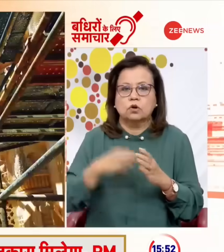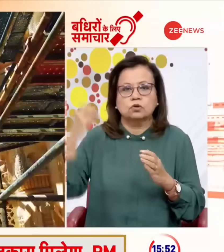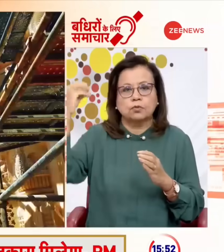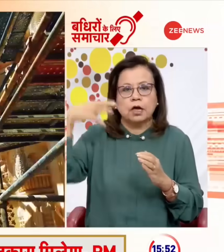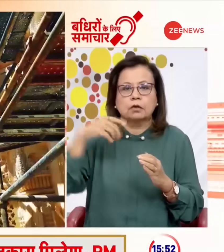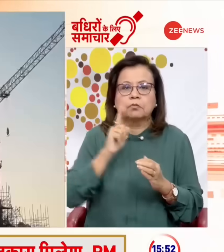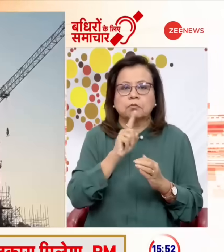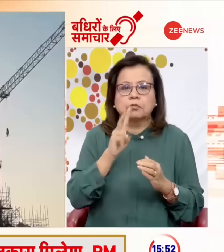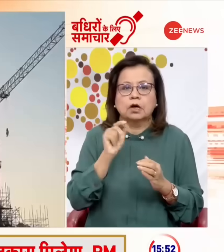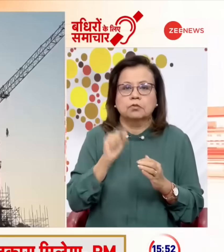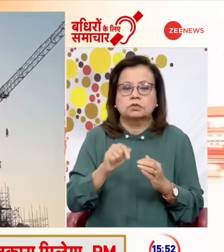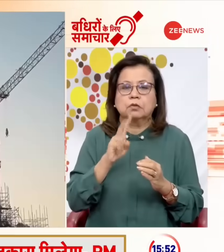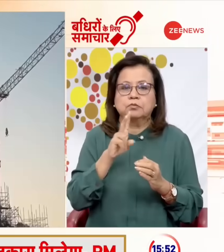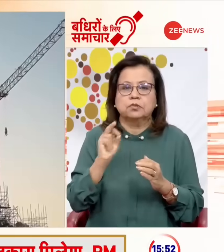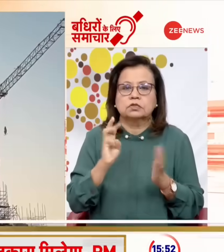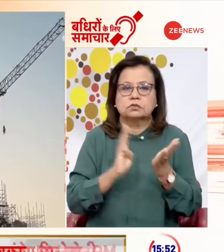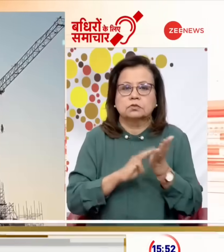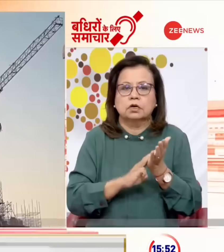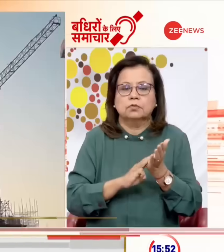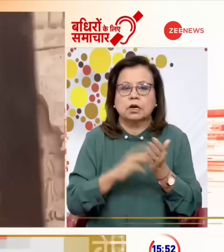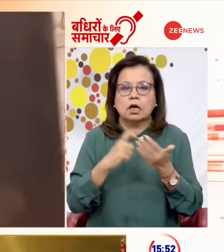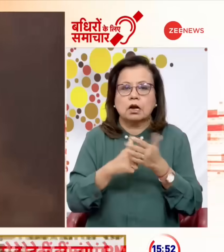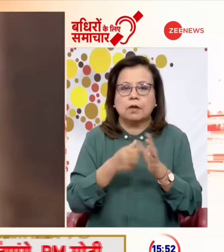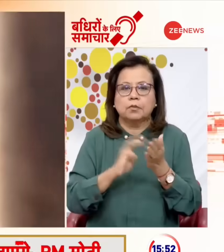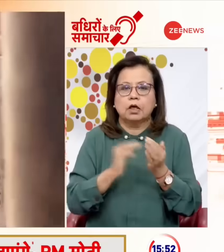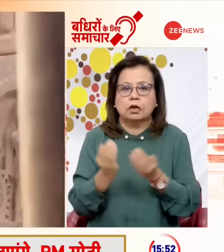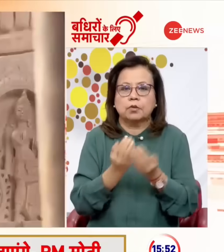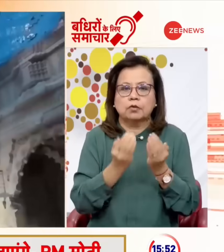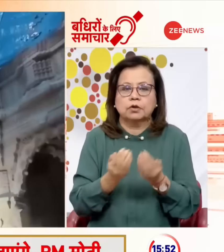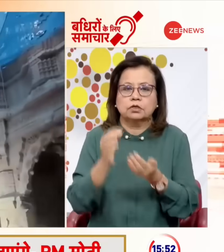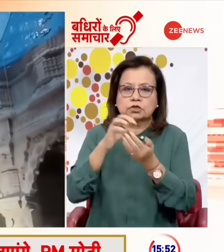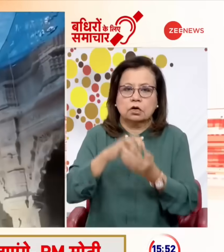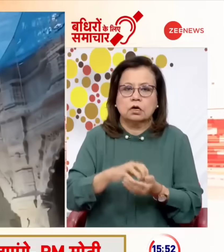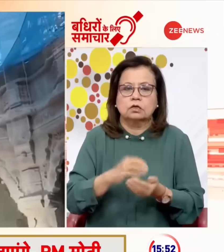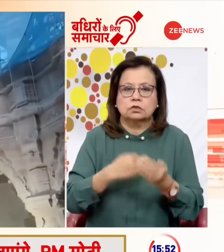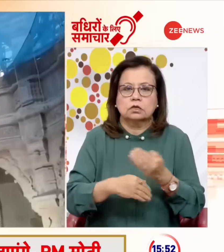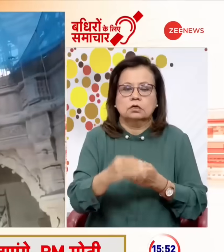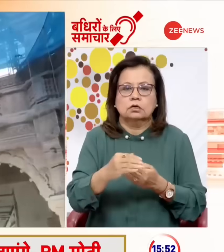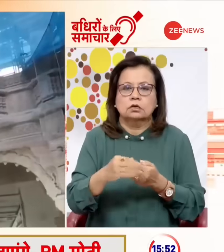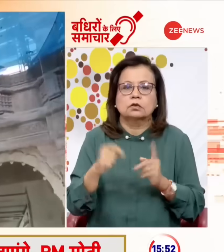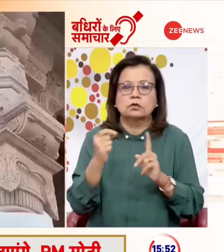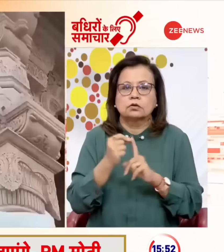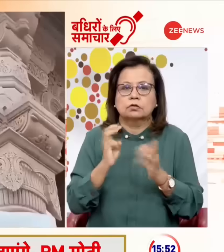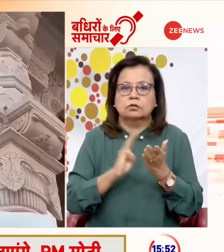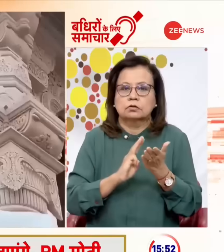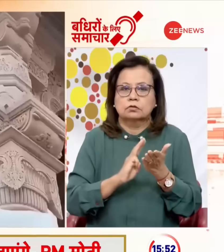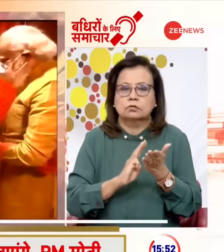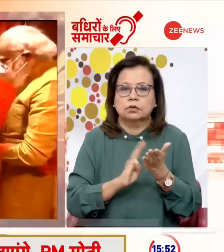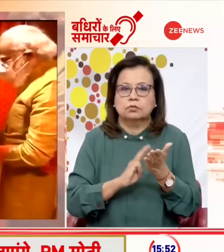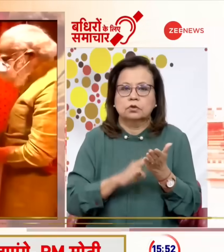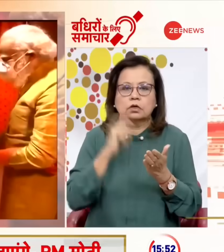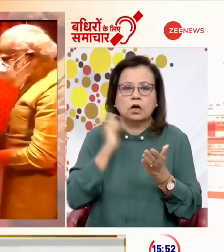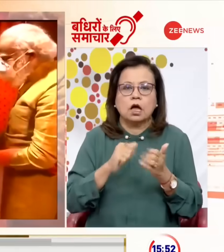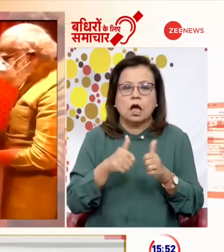को दोपहर 12:20 पर रामलला की प्राण प्रतिष्ठा की जाएगी।